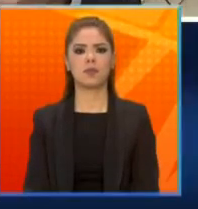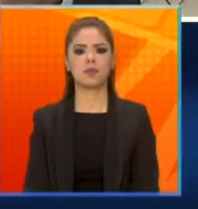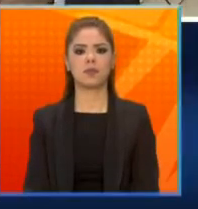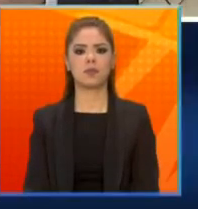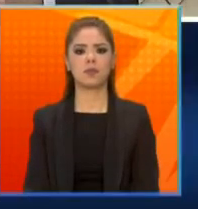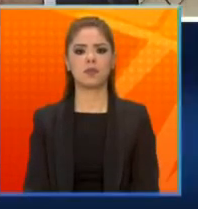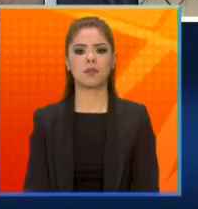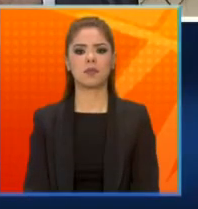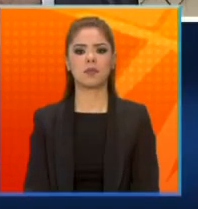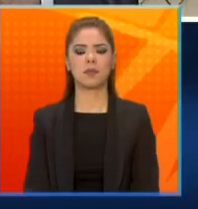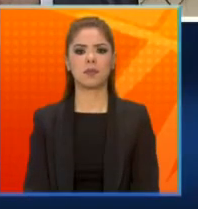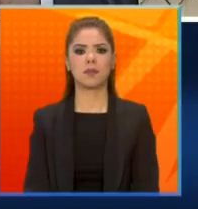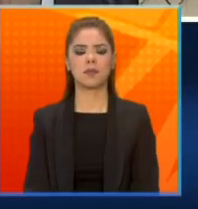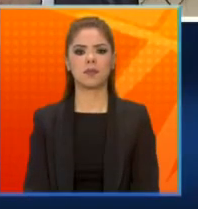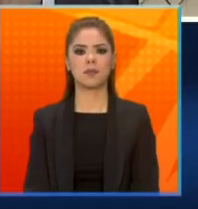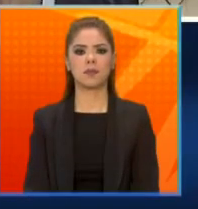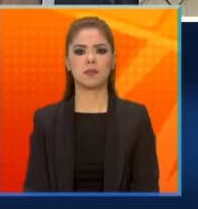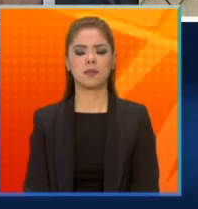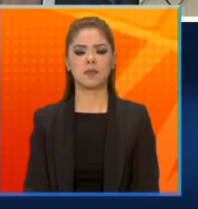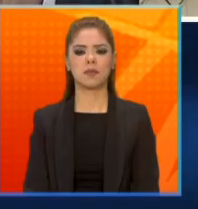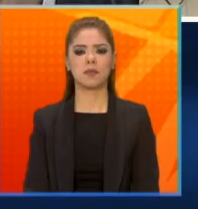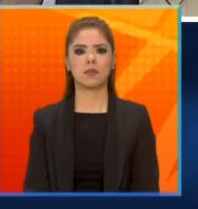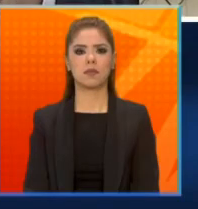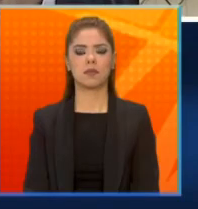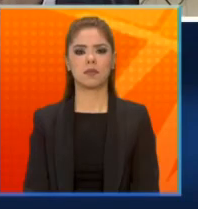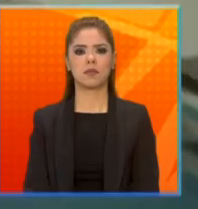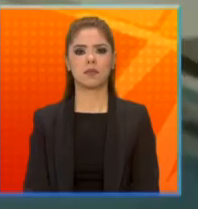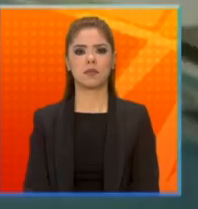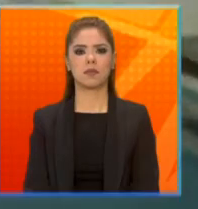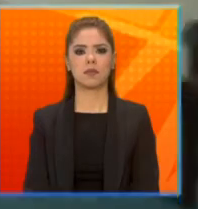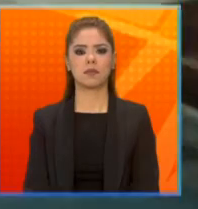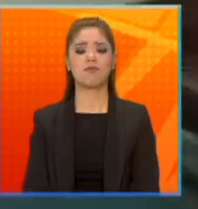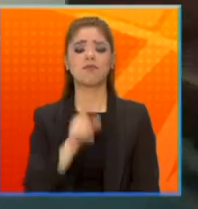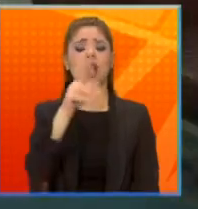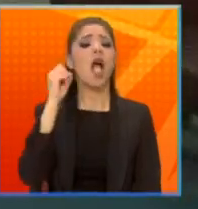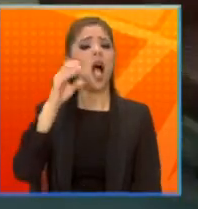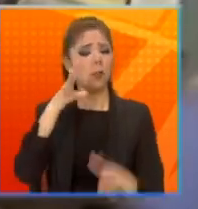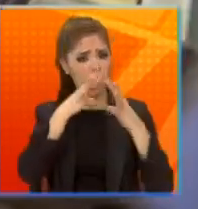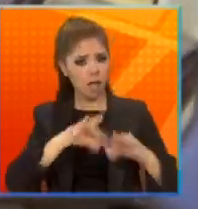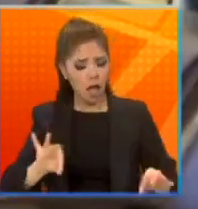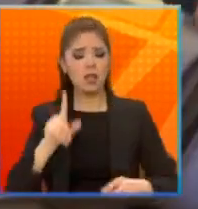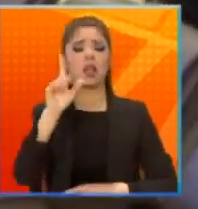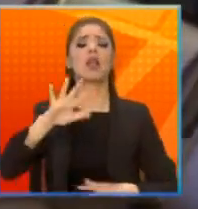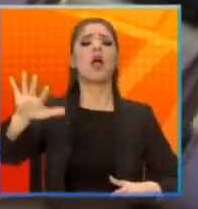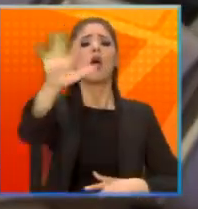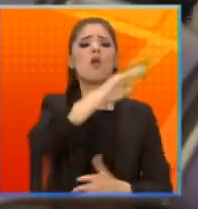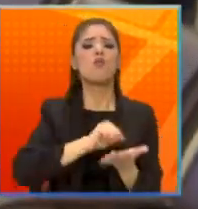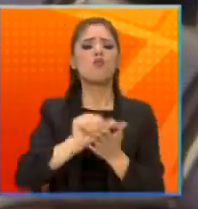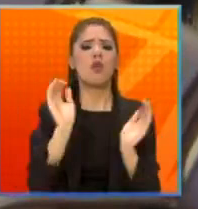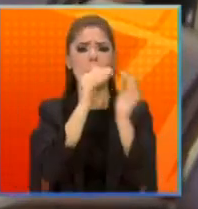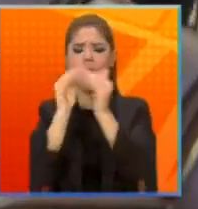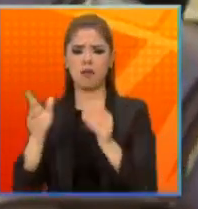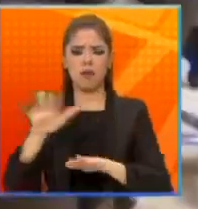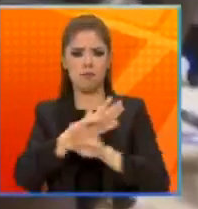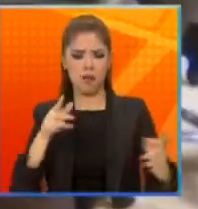çok gecikmeden ilişkilerinde geleceğini ve bir dakika turumuzda yeni öğrenmiş olduk parça hazırladığı tüm partilerle masaya